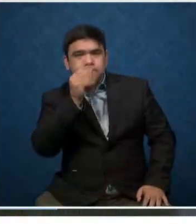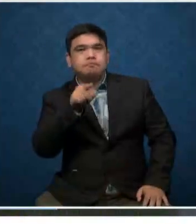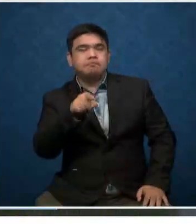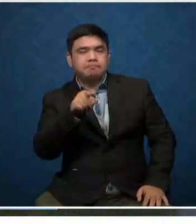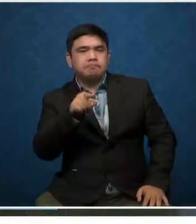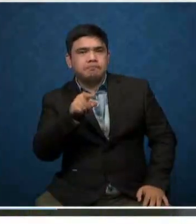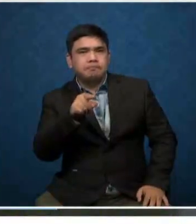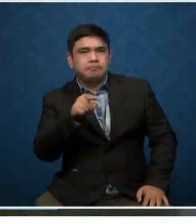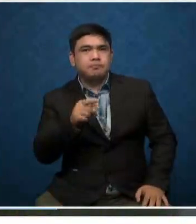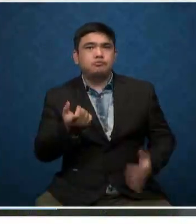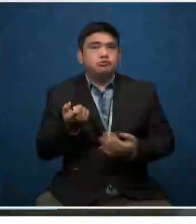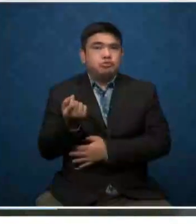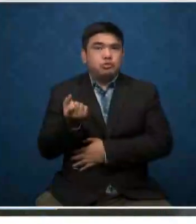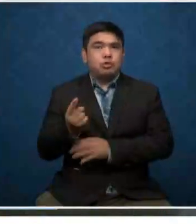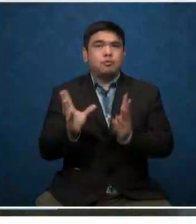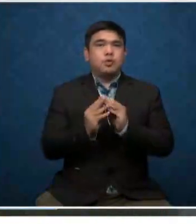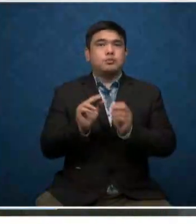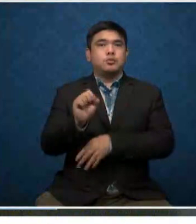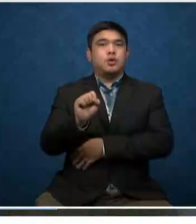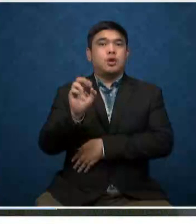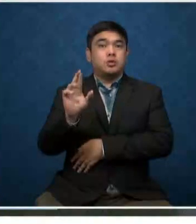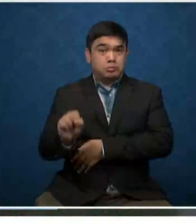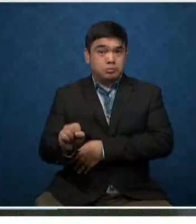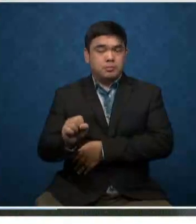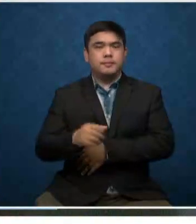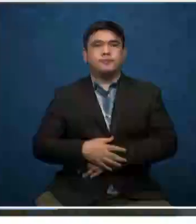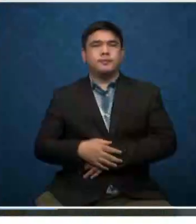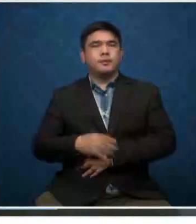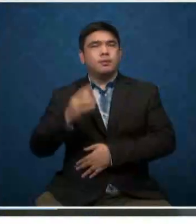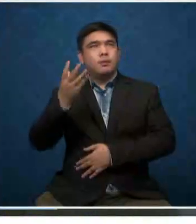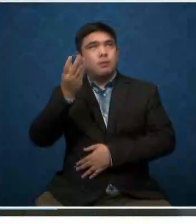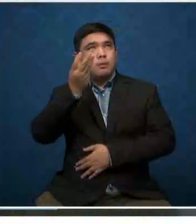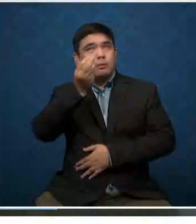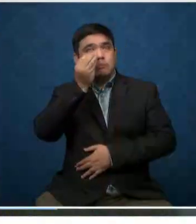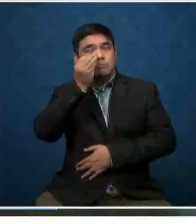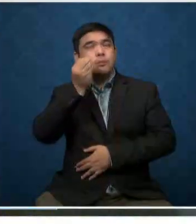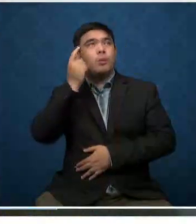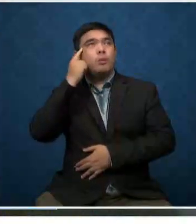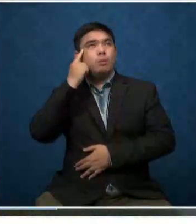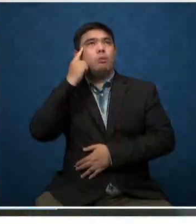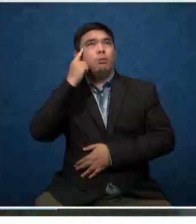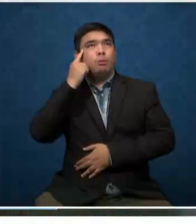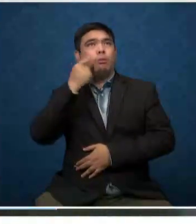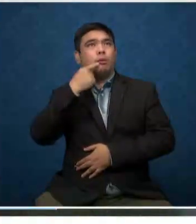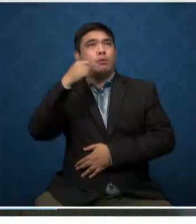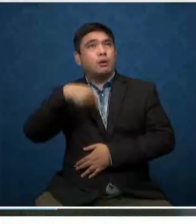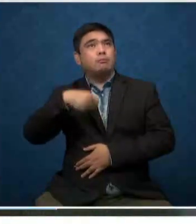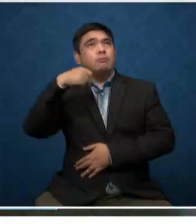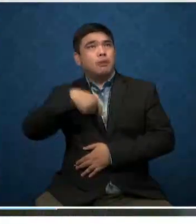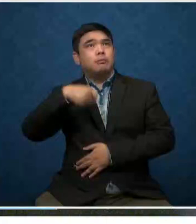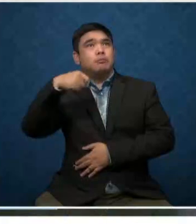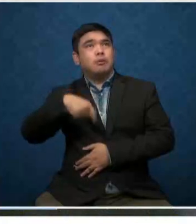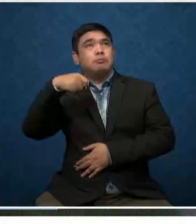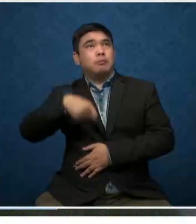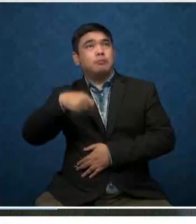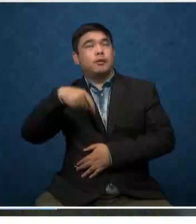การถ่ายทอดการประชุมก็จะได้ฟังประเด็นต่างๆเหล่านี้พูดซ้ำๆกันตลอด